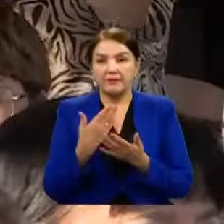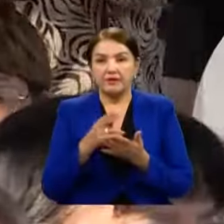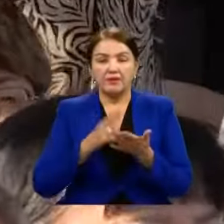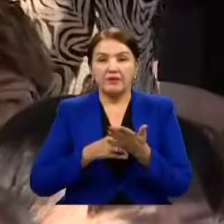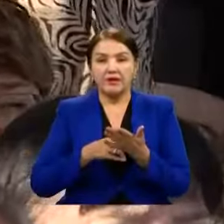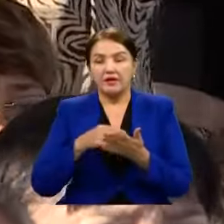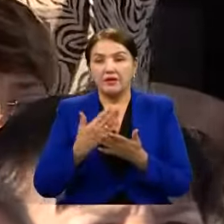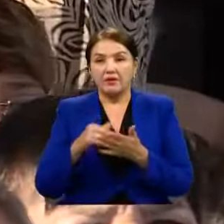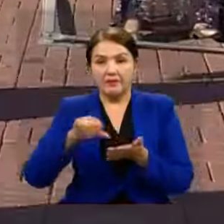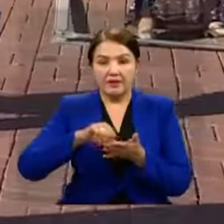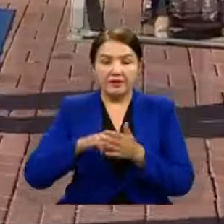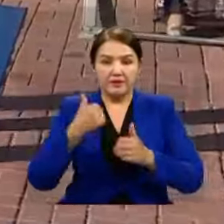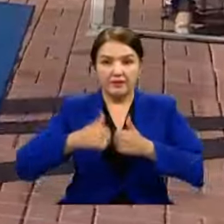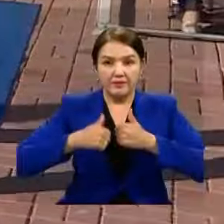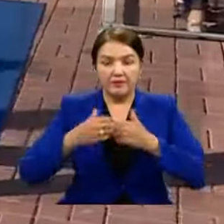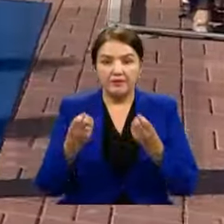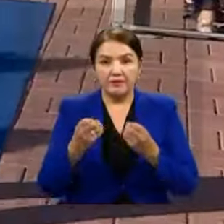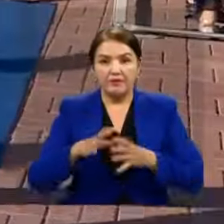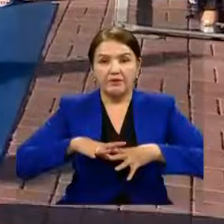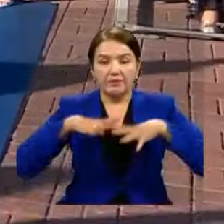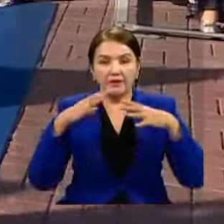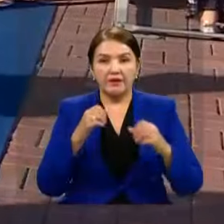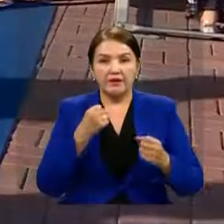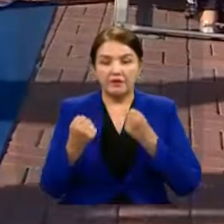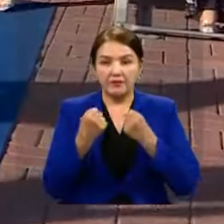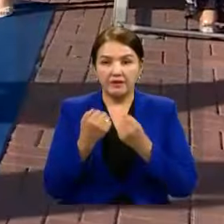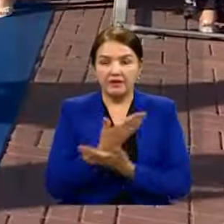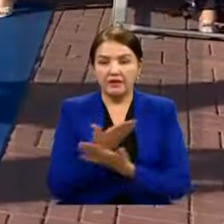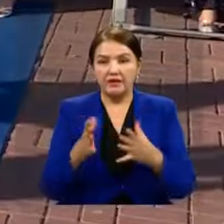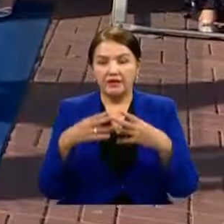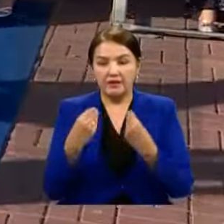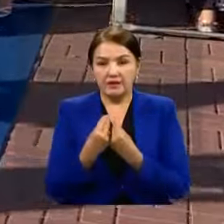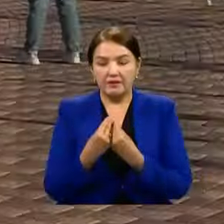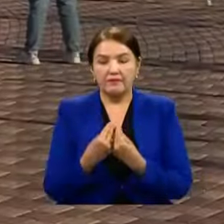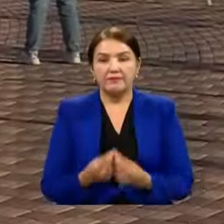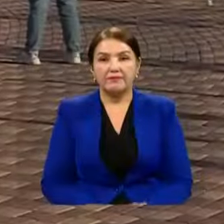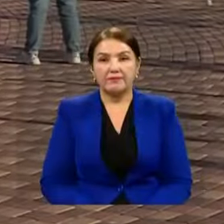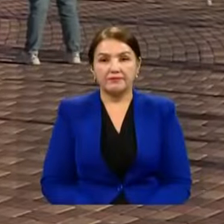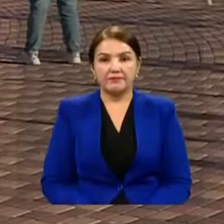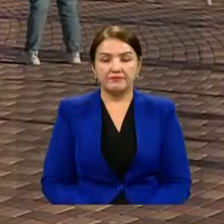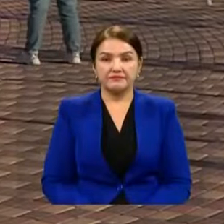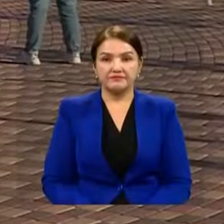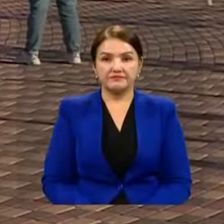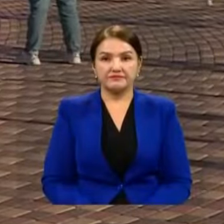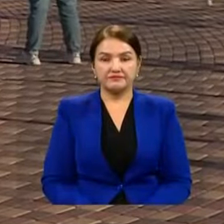что выступление на таком конкурсе еще больше укрепило их семейные узы.